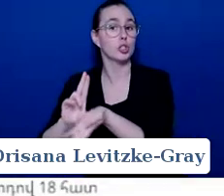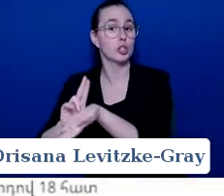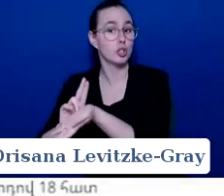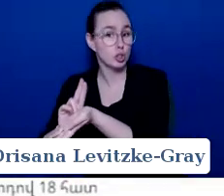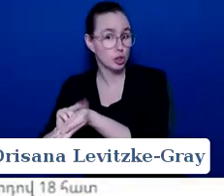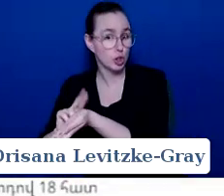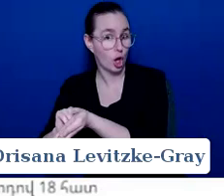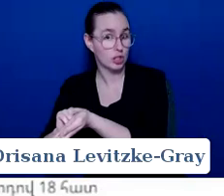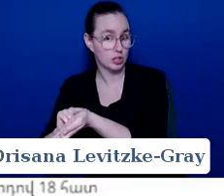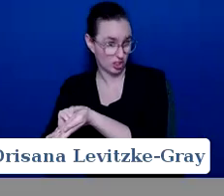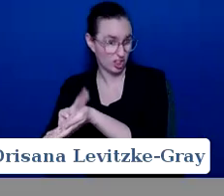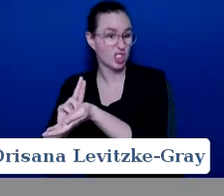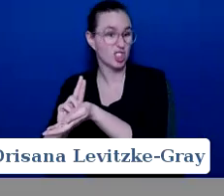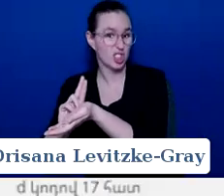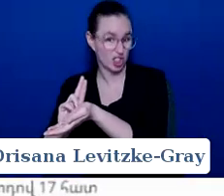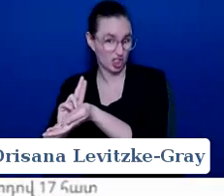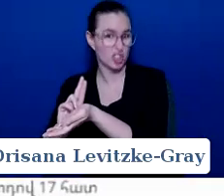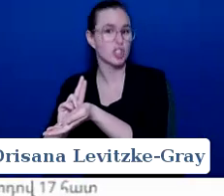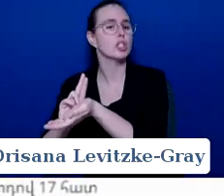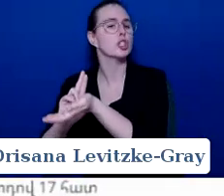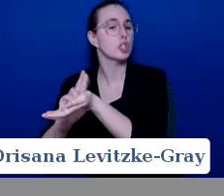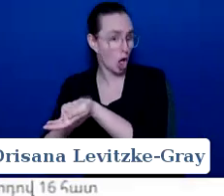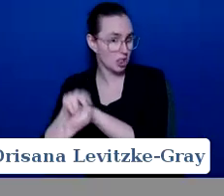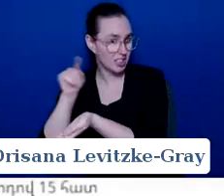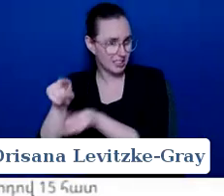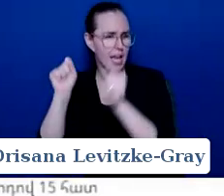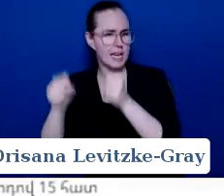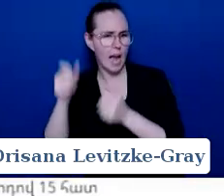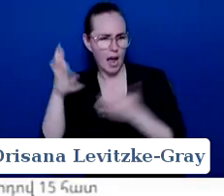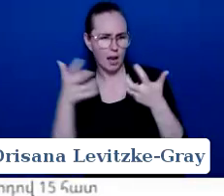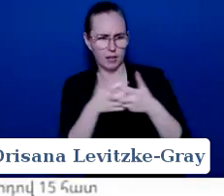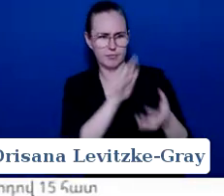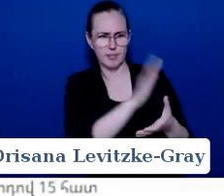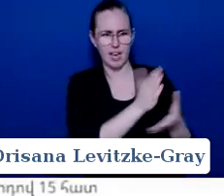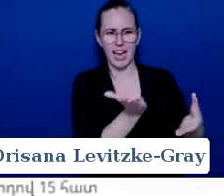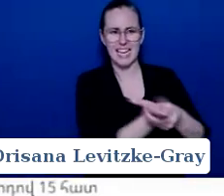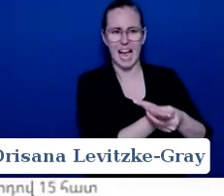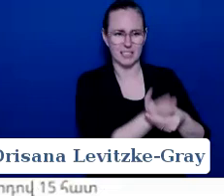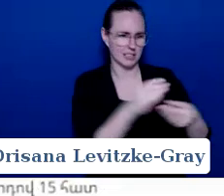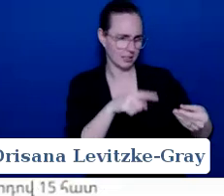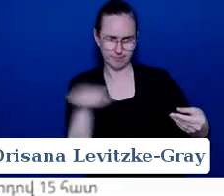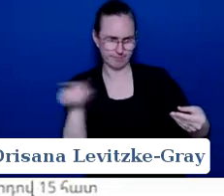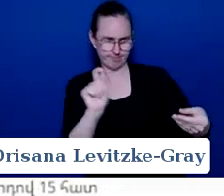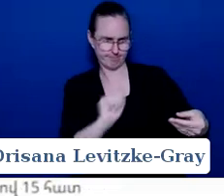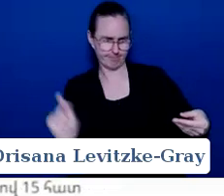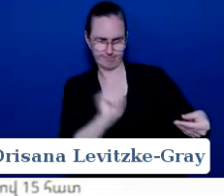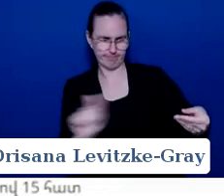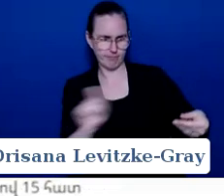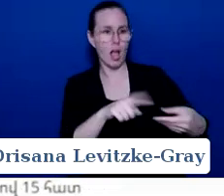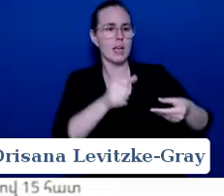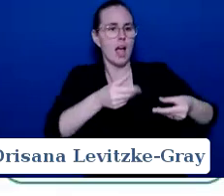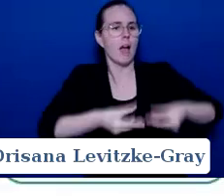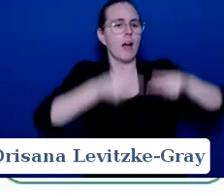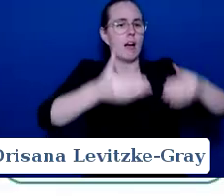եւ հարբժիշկներին անհրաժեշտության դեպքում կատարում է. The developer is also mentioning who should be involved in the team of